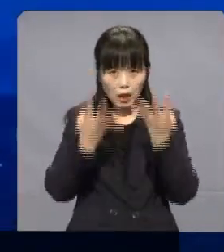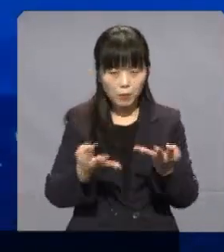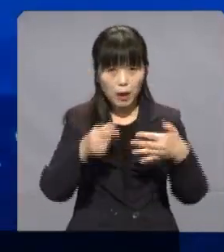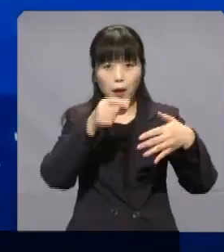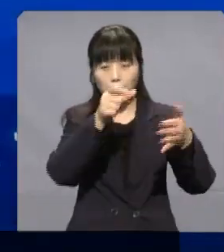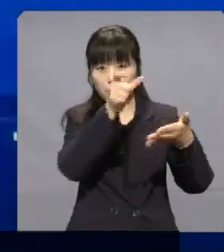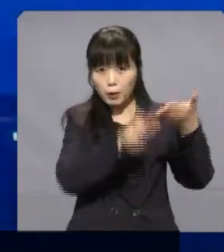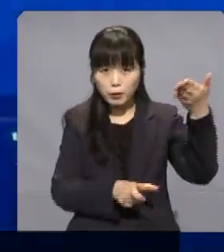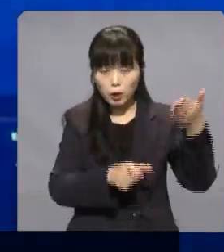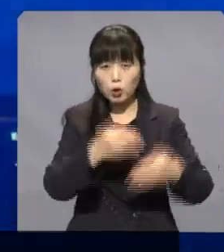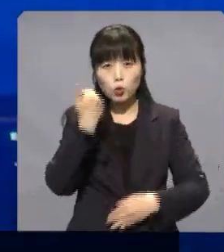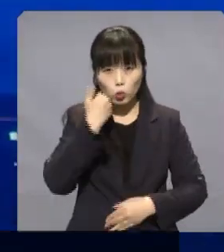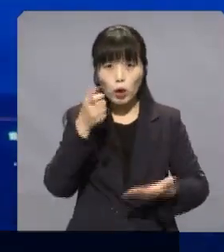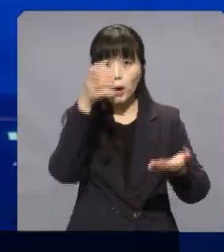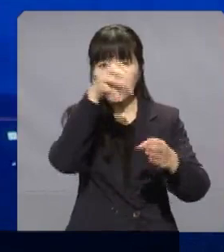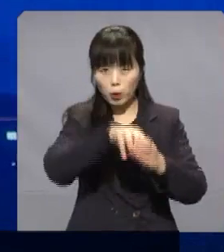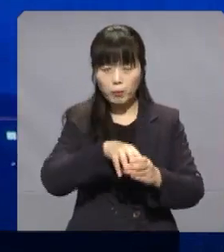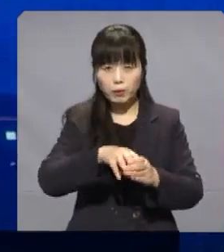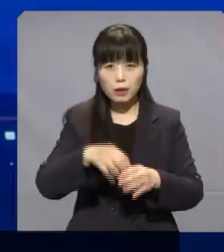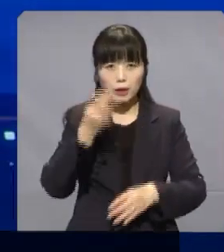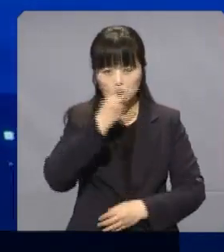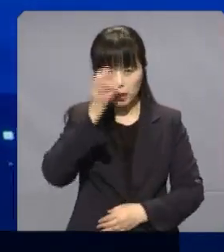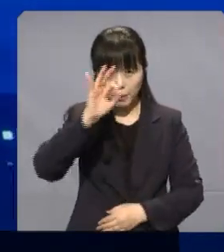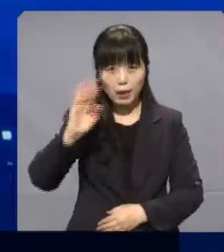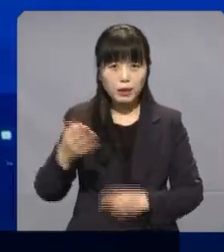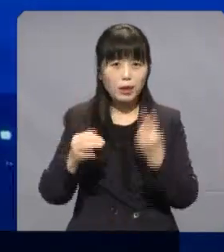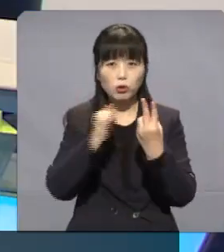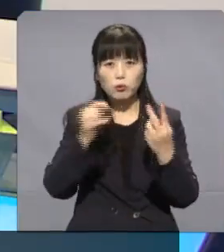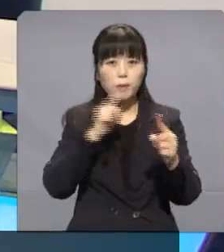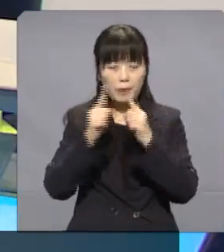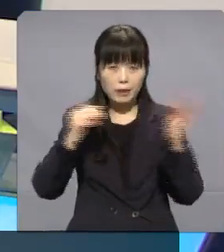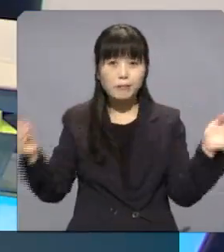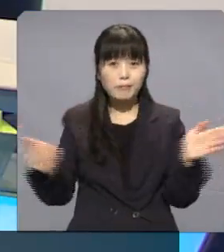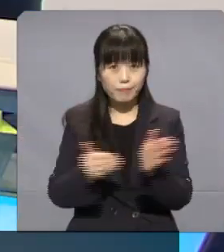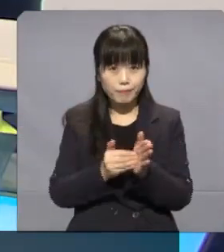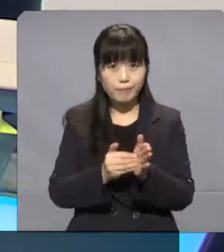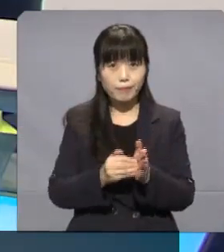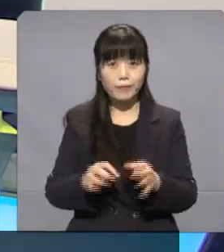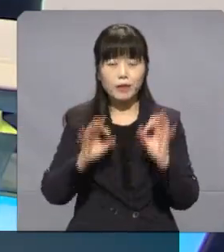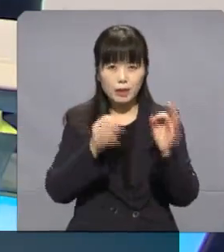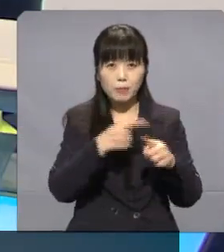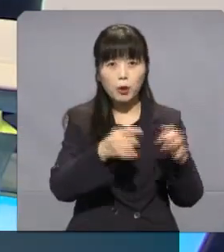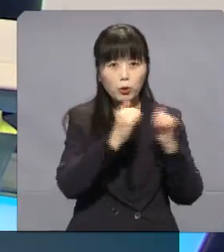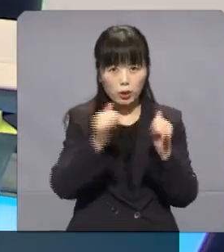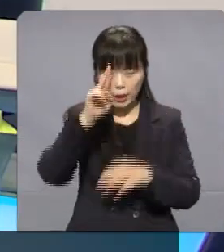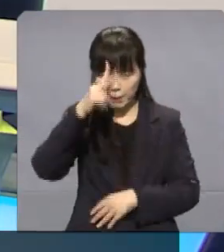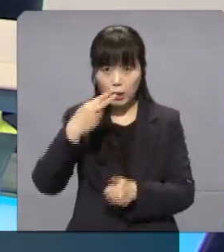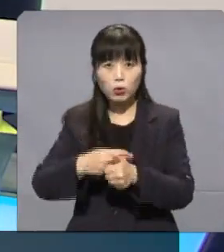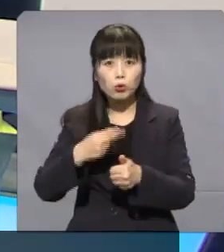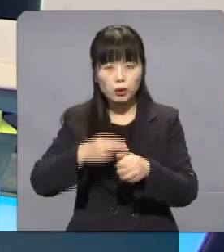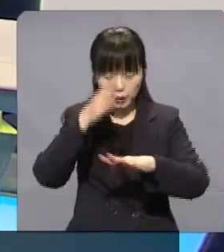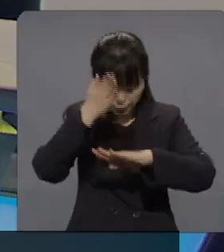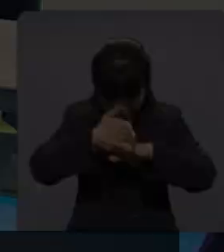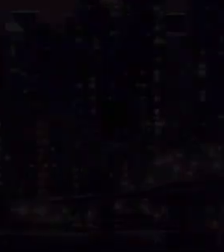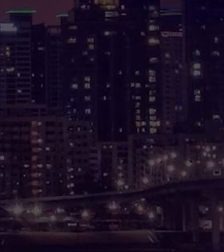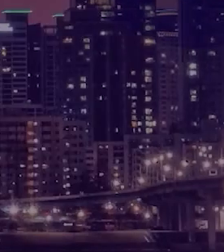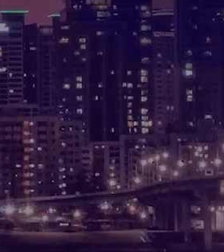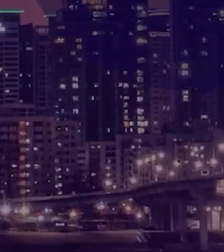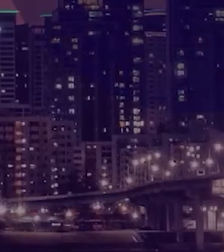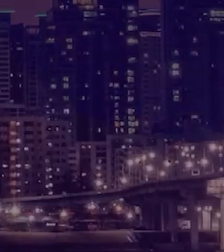명단에 어떤 분들이 포함이 될지 좀 지켜봐야 됐습니다. 두 분과 말씀 여기까지 나누겠습니다. 김대현 평론가님, 박창원 교수님 고맙습니다.